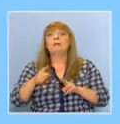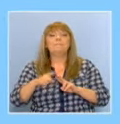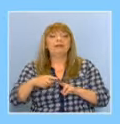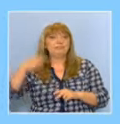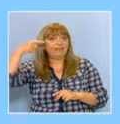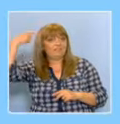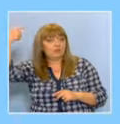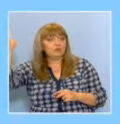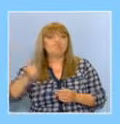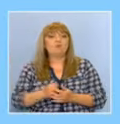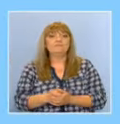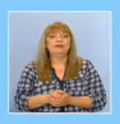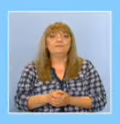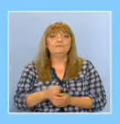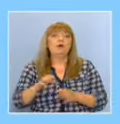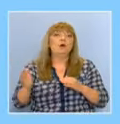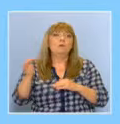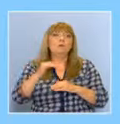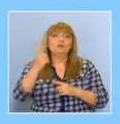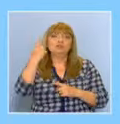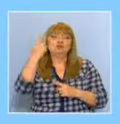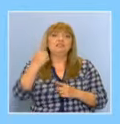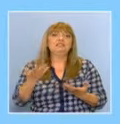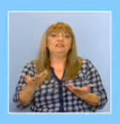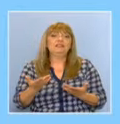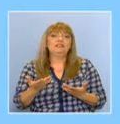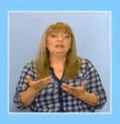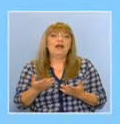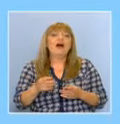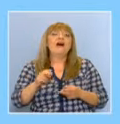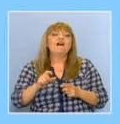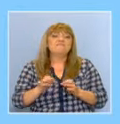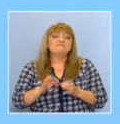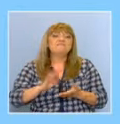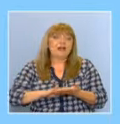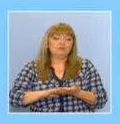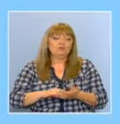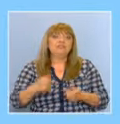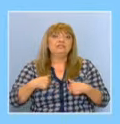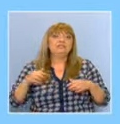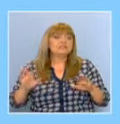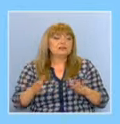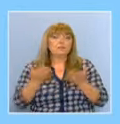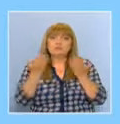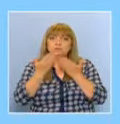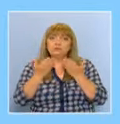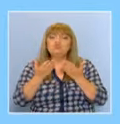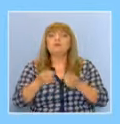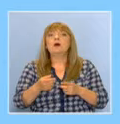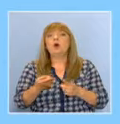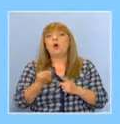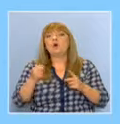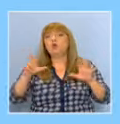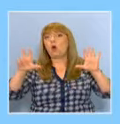Но със сигурност повече от един фактори. Ние започнахме да изучаваме предмета философия. Нали, 8 клас, като